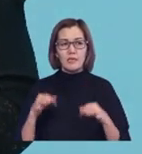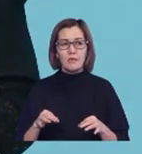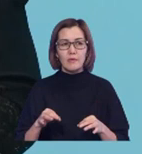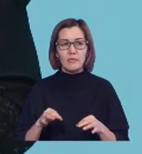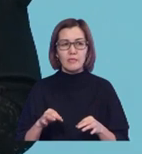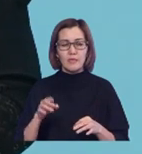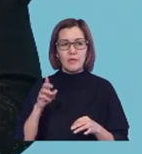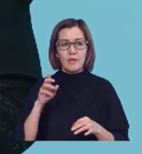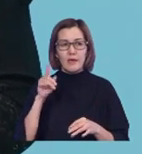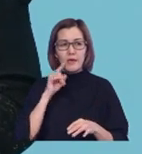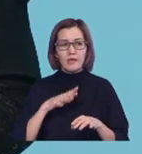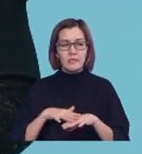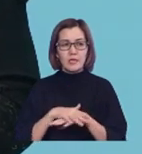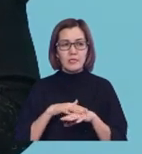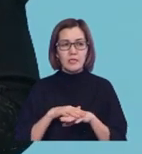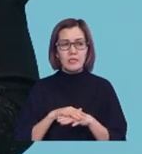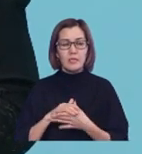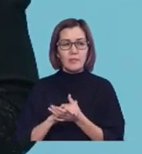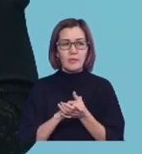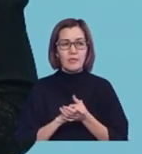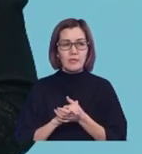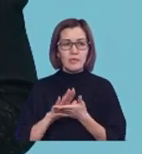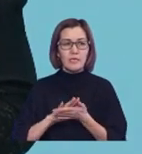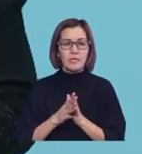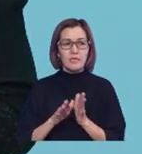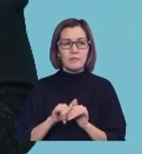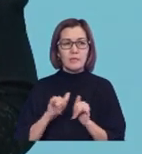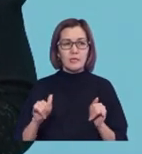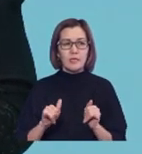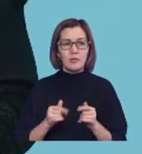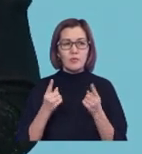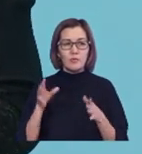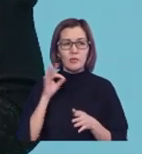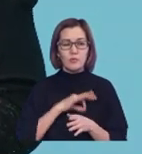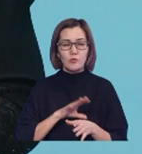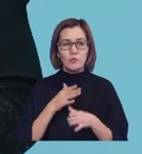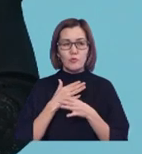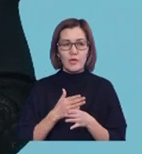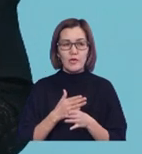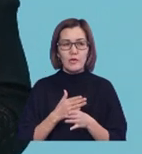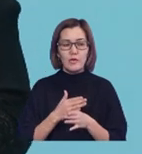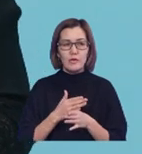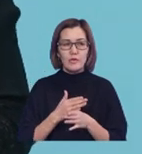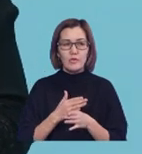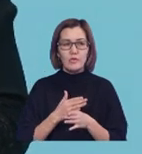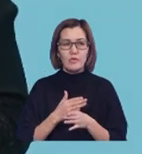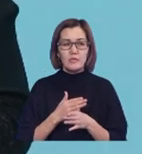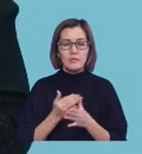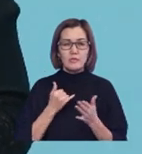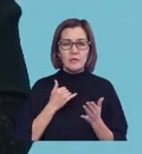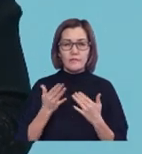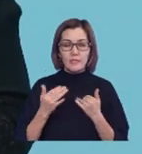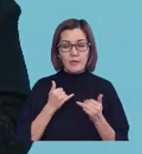дамытуға, қастерлі қазақ жерінде бейбітшілікті, татулық пен келісімді нығайтуға өлшеусіз үлес қосуда. Бірлік пен жарасымды сыйластық